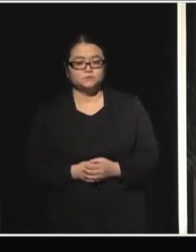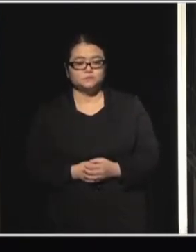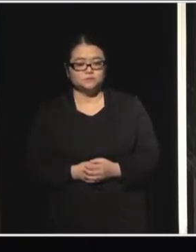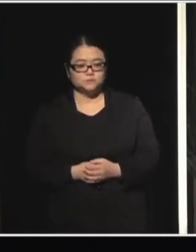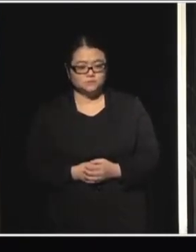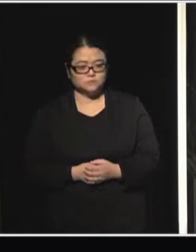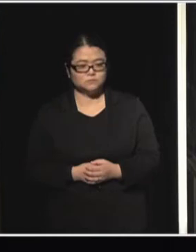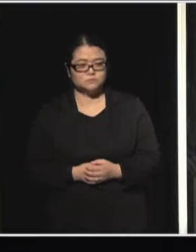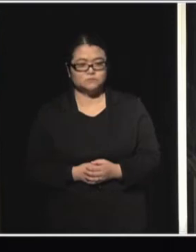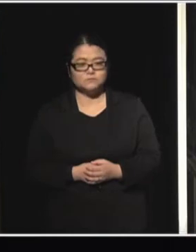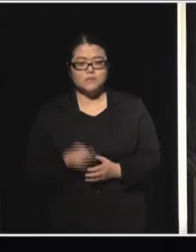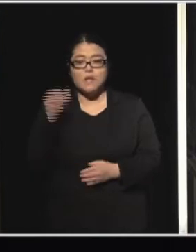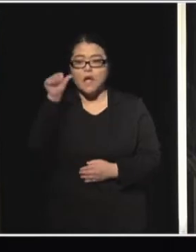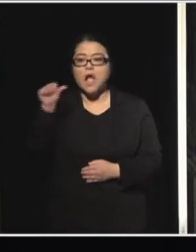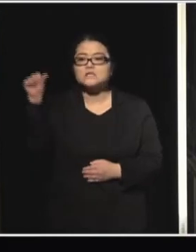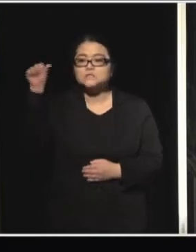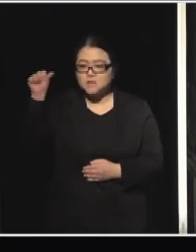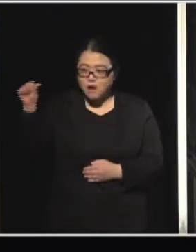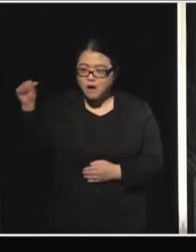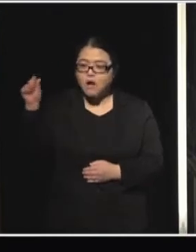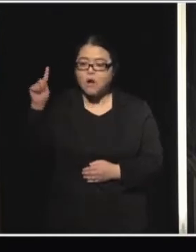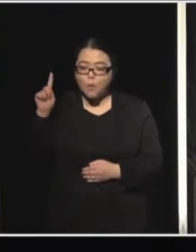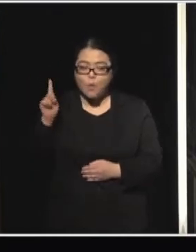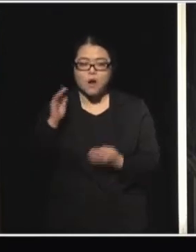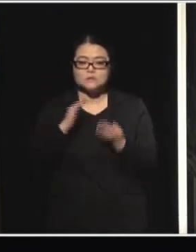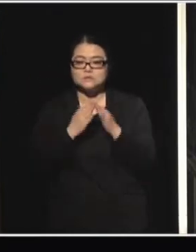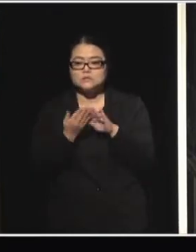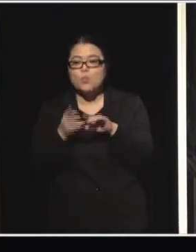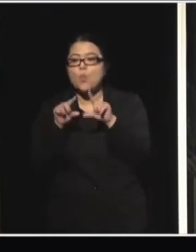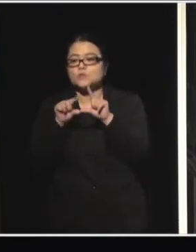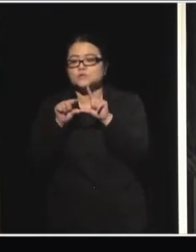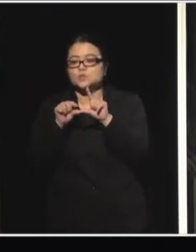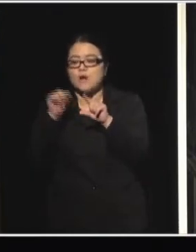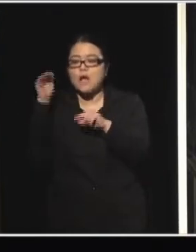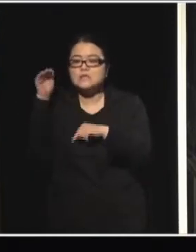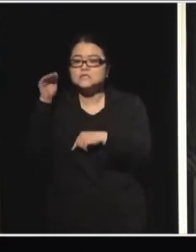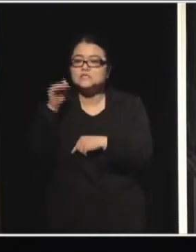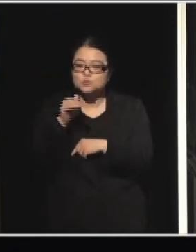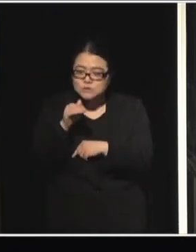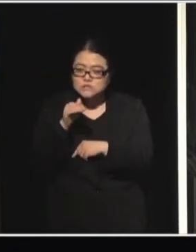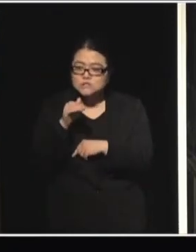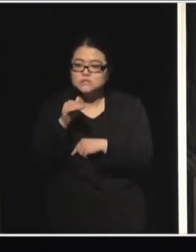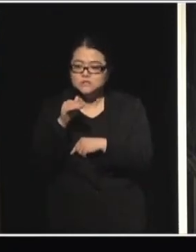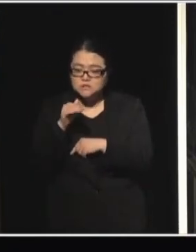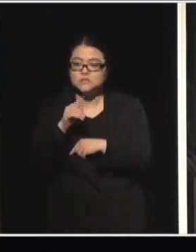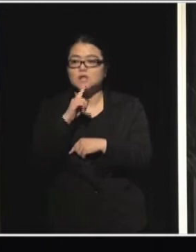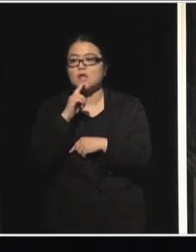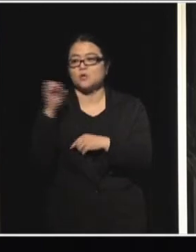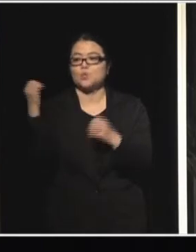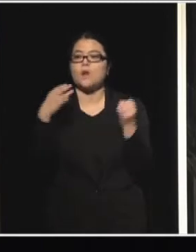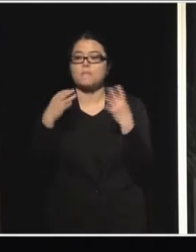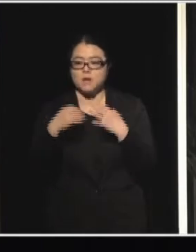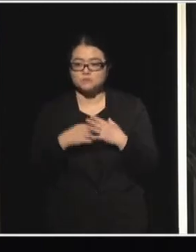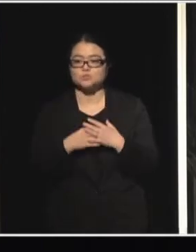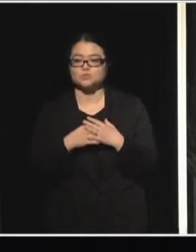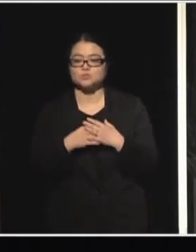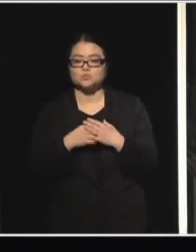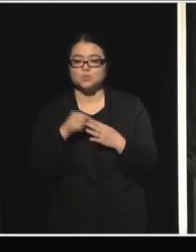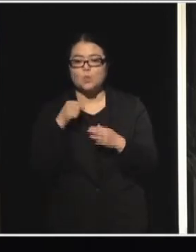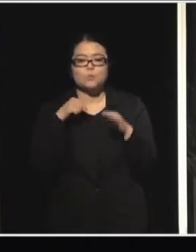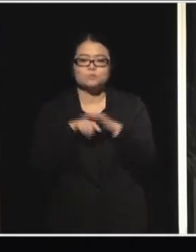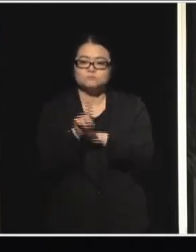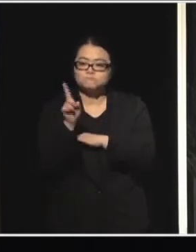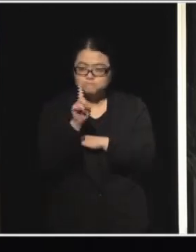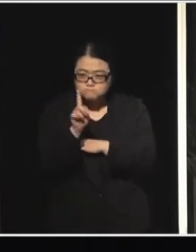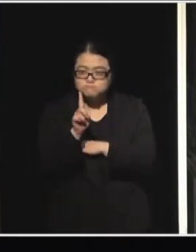死亡率が低いとも言われているんですがなぜこの日本人アジア圏でですね死亡実が低いの